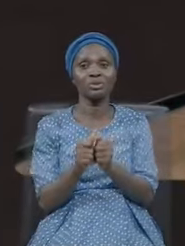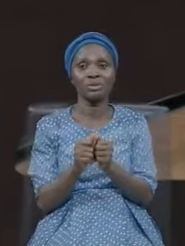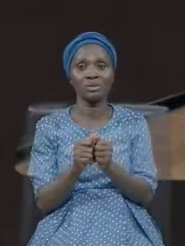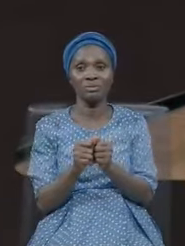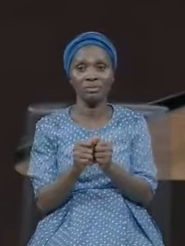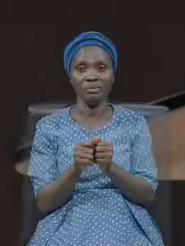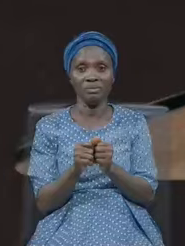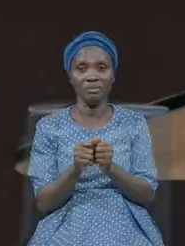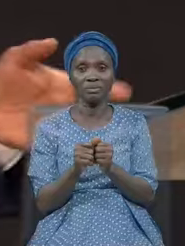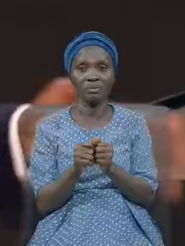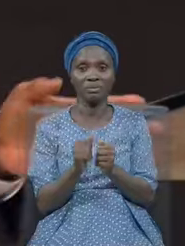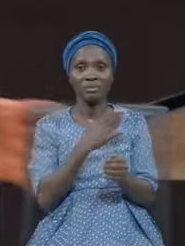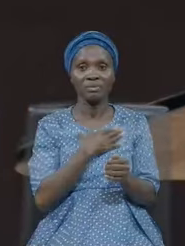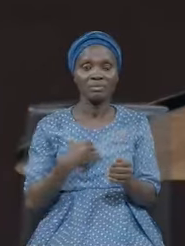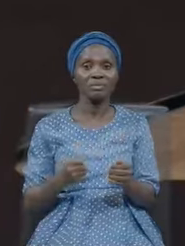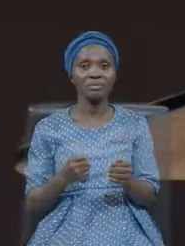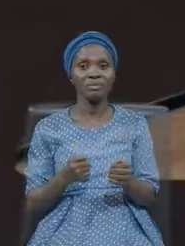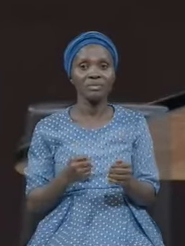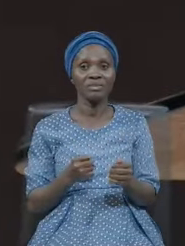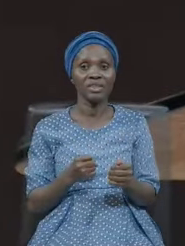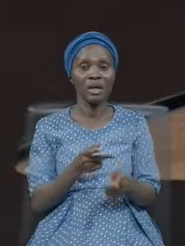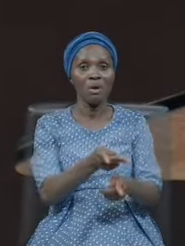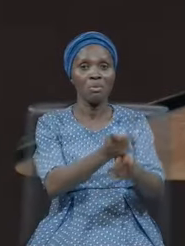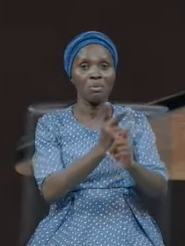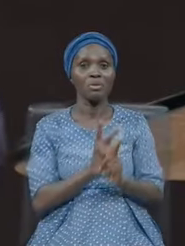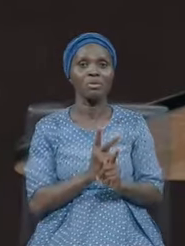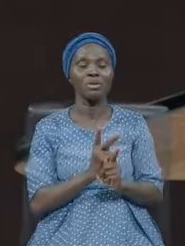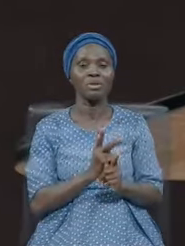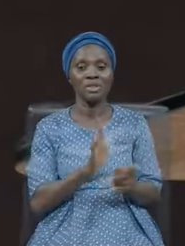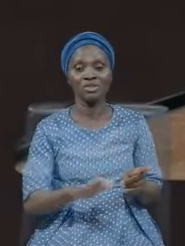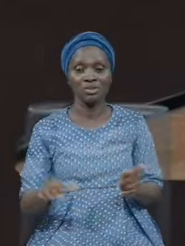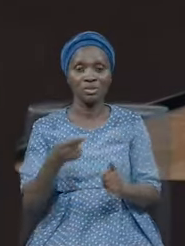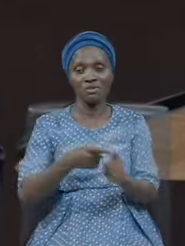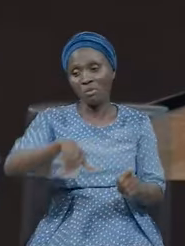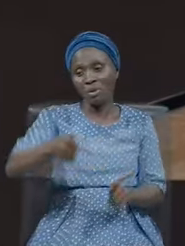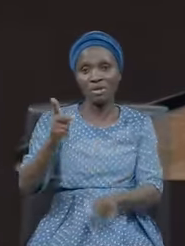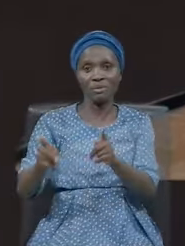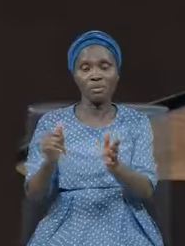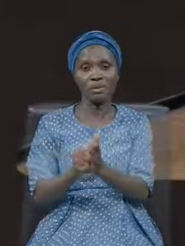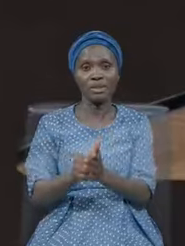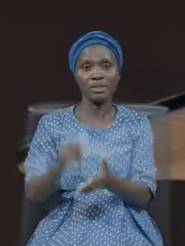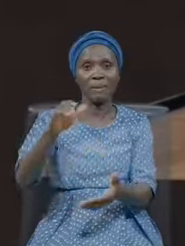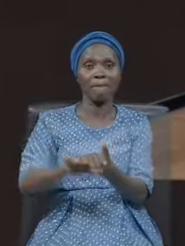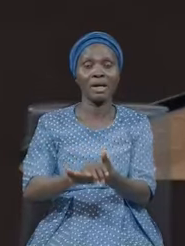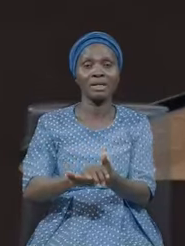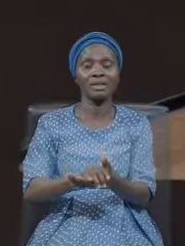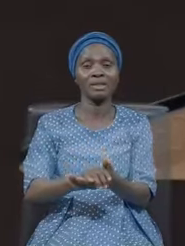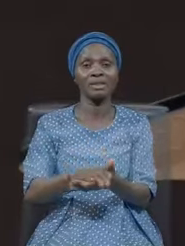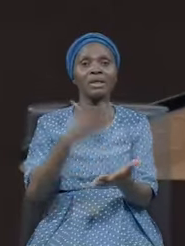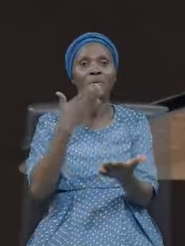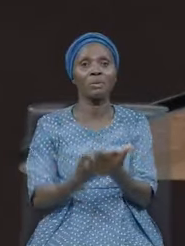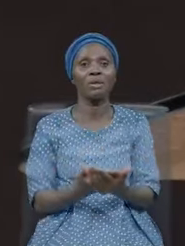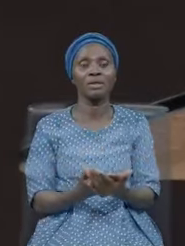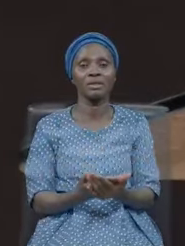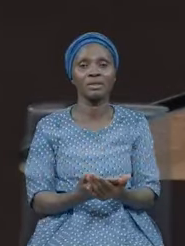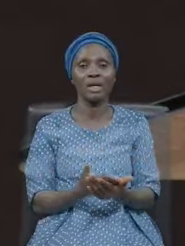d'autres lieux d'autres qui se sont bien mariés et puis lorsqu'on dit que que aller au ciel